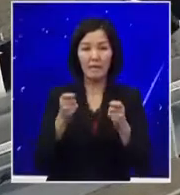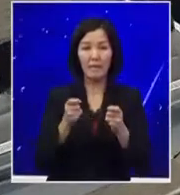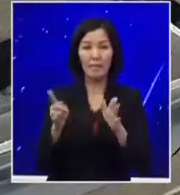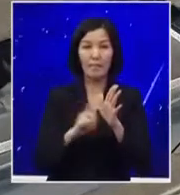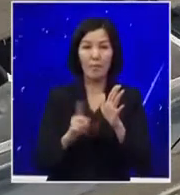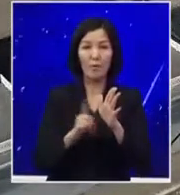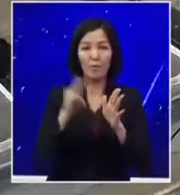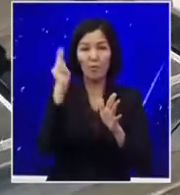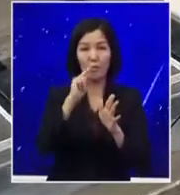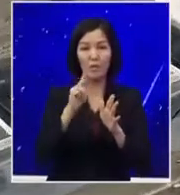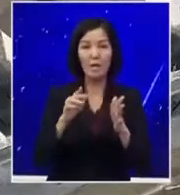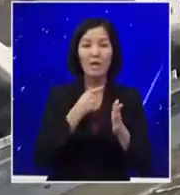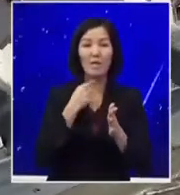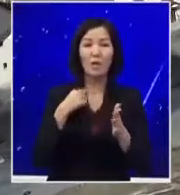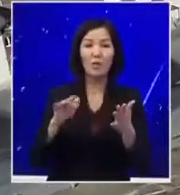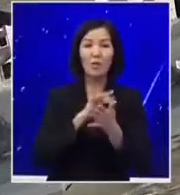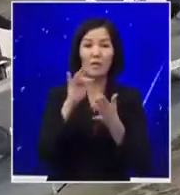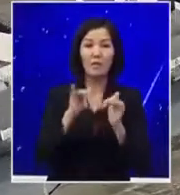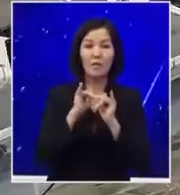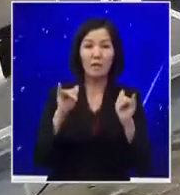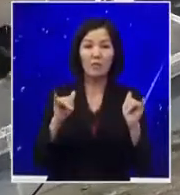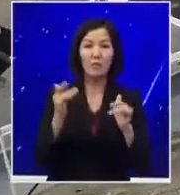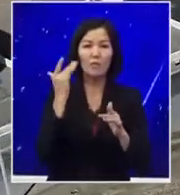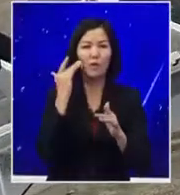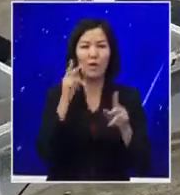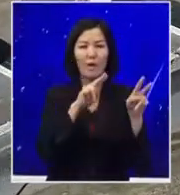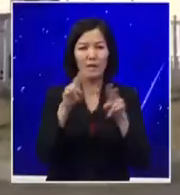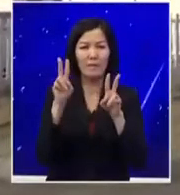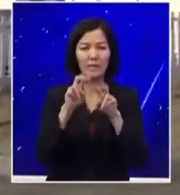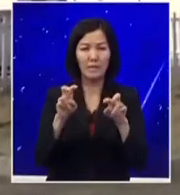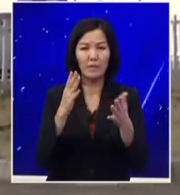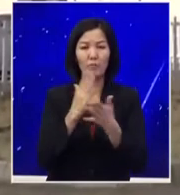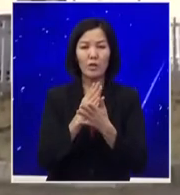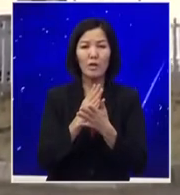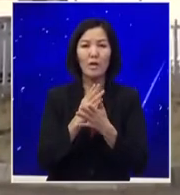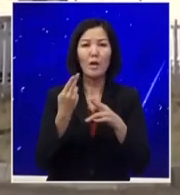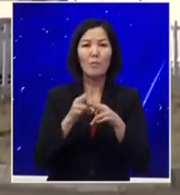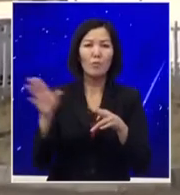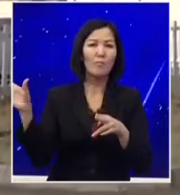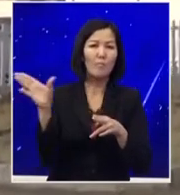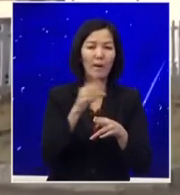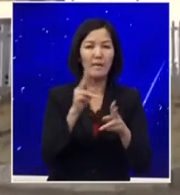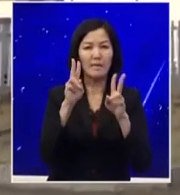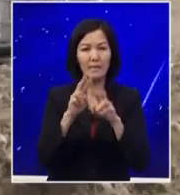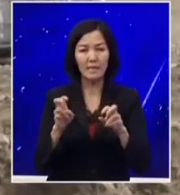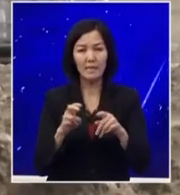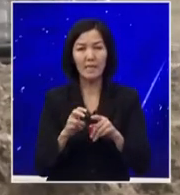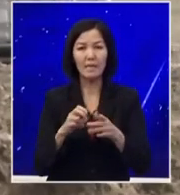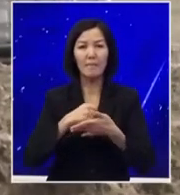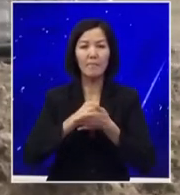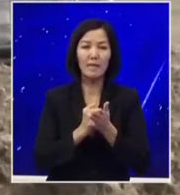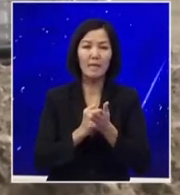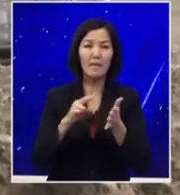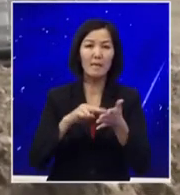Талдықорғанның дамуы Баталовтың басты назарында, ұдайы аралап тексеріп тұрады. Амандық Аббасұлы бұл жолы да барлығын бағамдады. Белгіленген